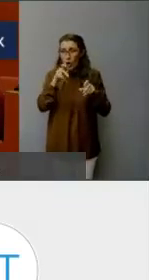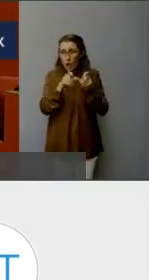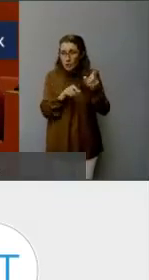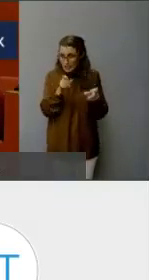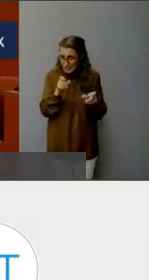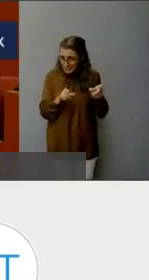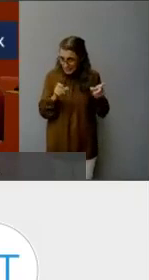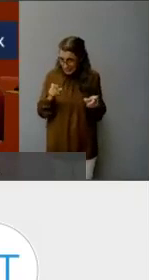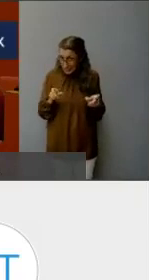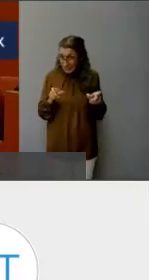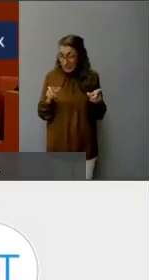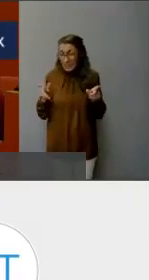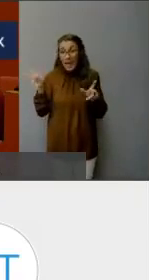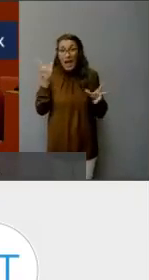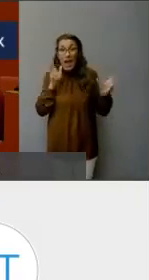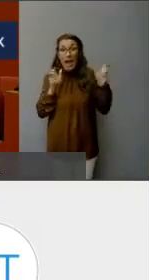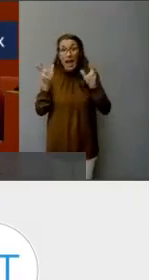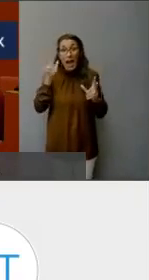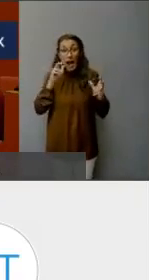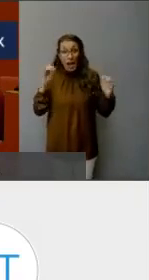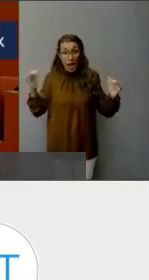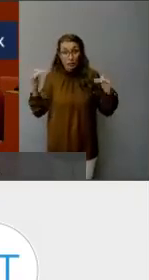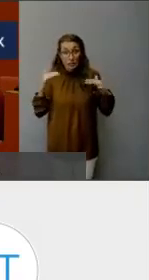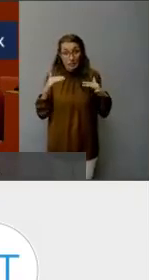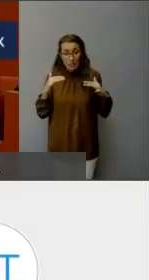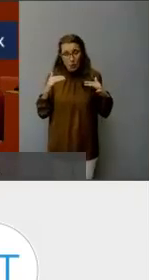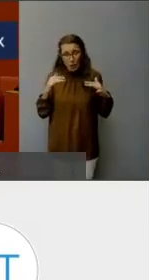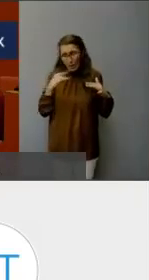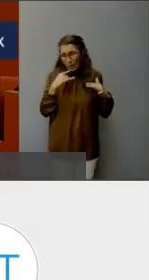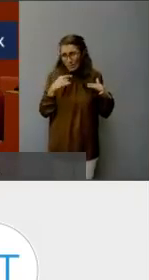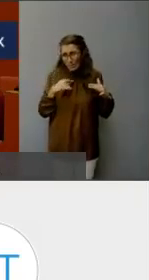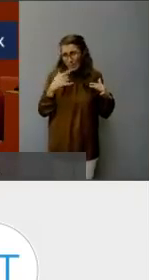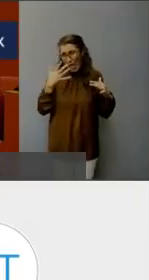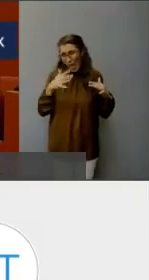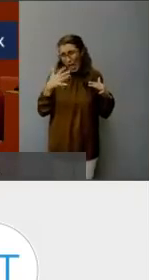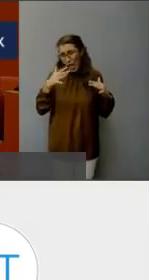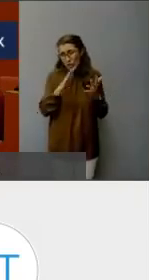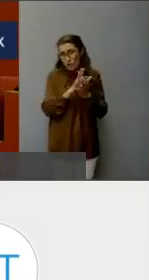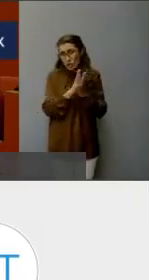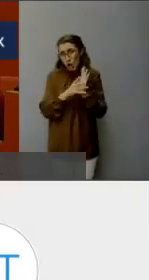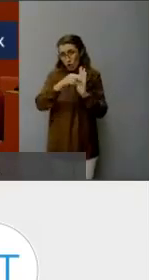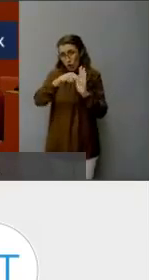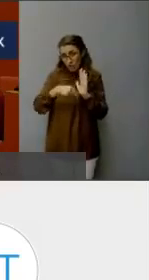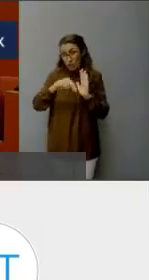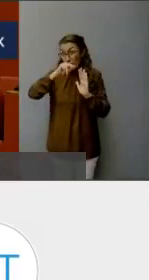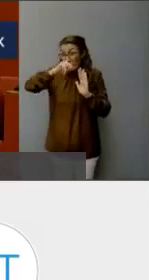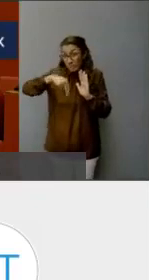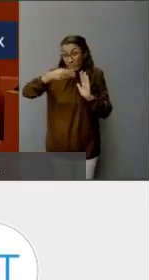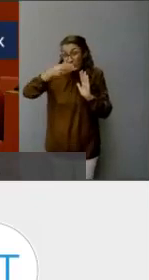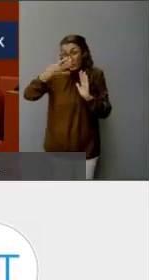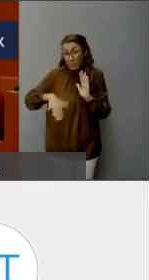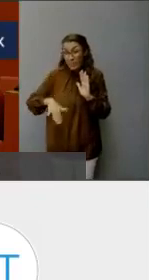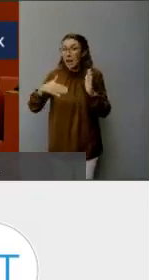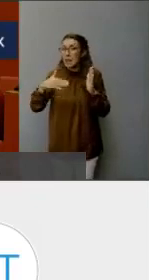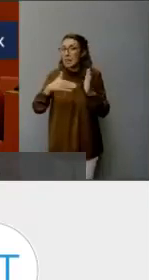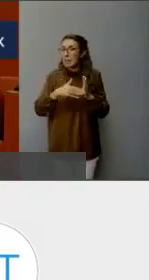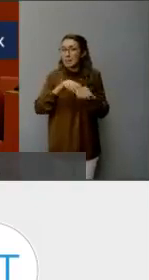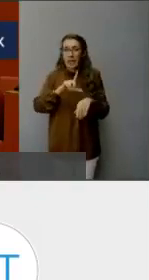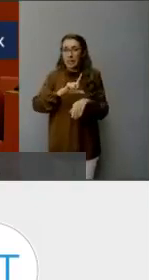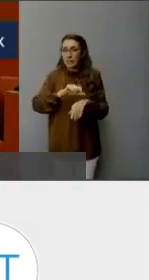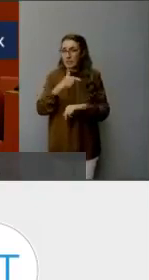rappresentanti avevano hanno fatto cenno riferimento a una convenzione firmata senza nessun limite temporale ma